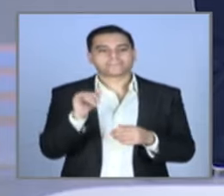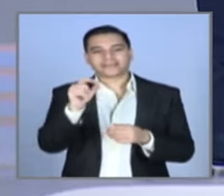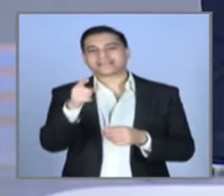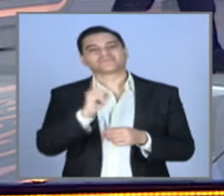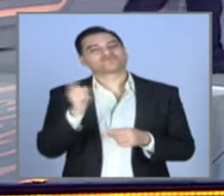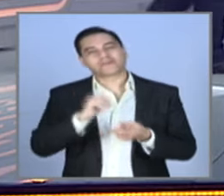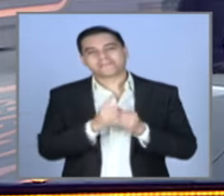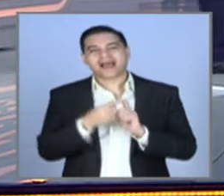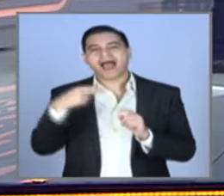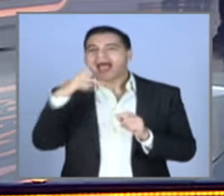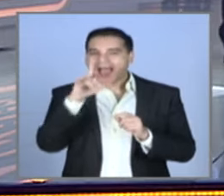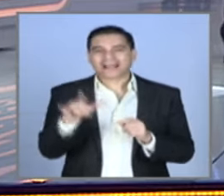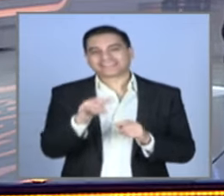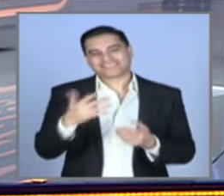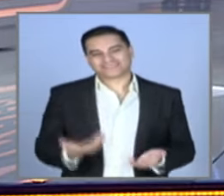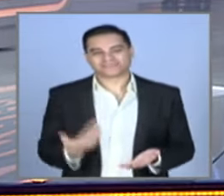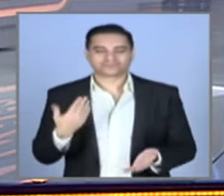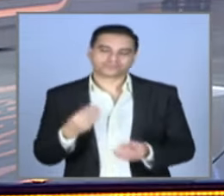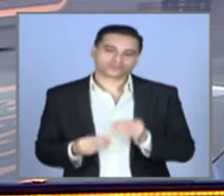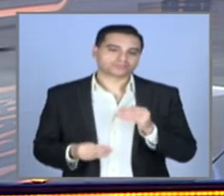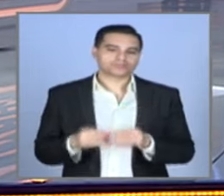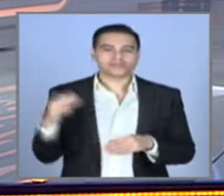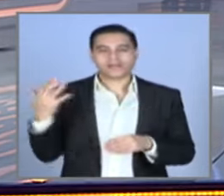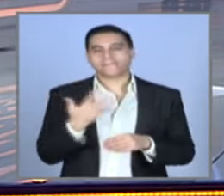أخوه. تفضل.